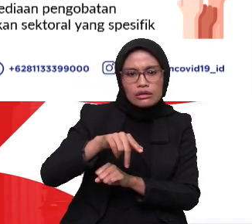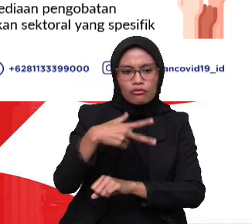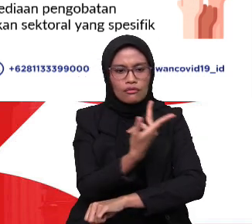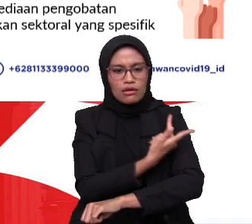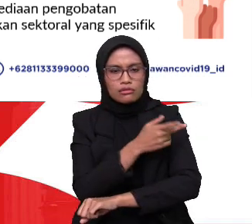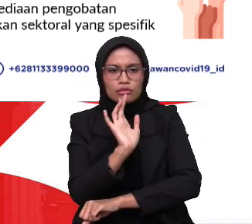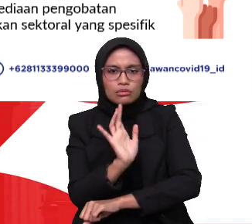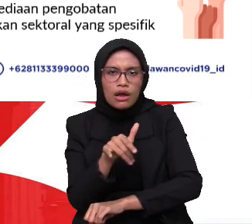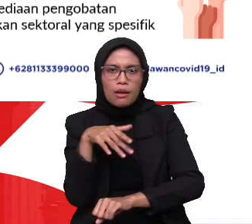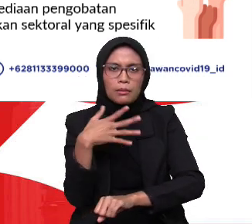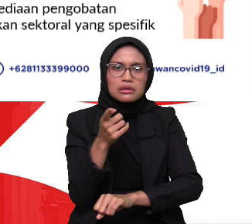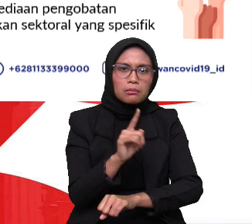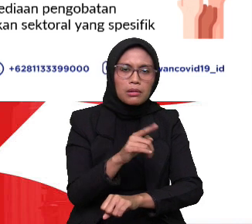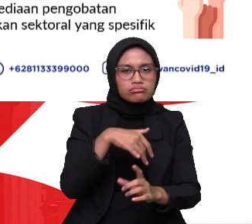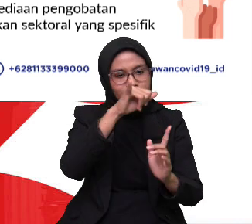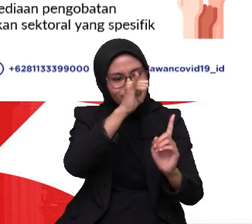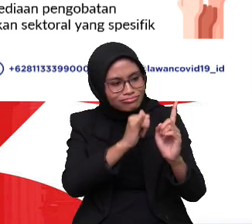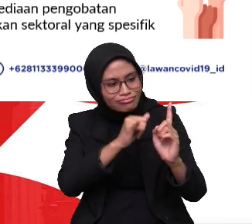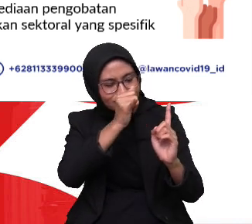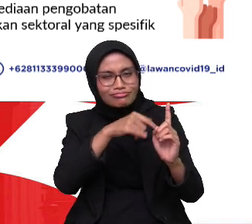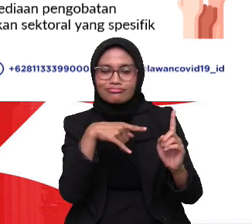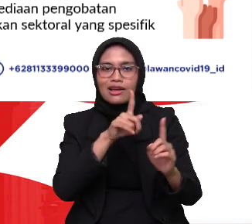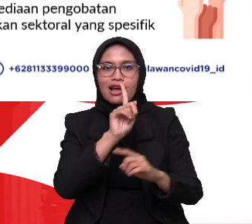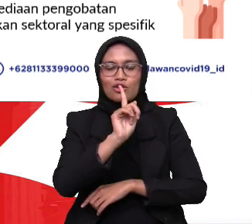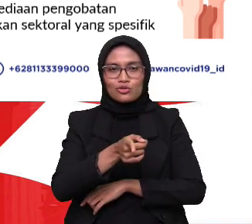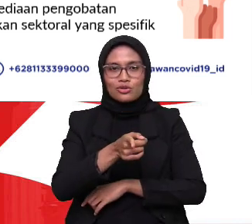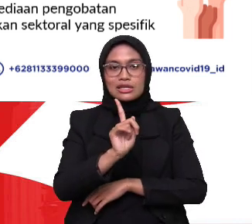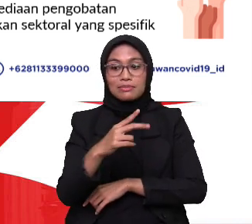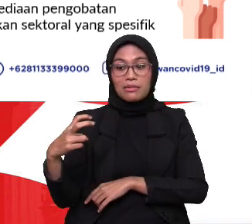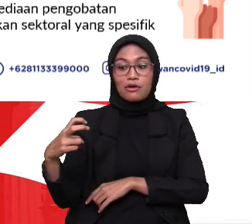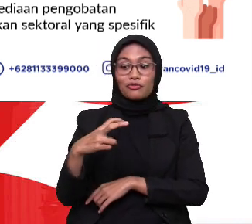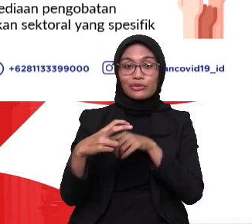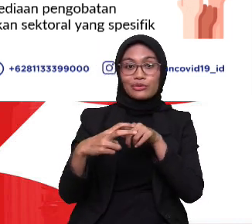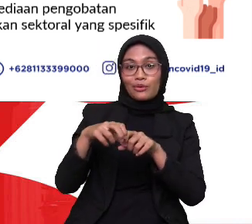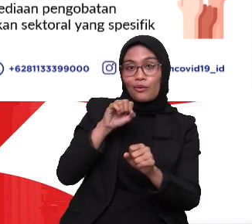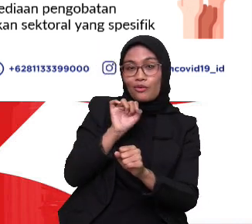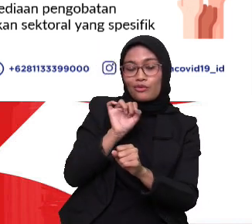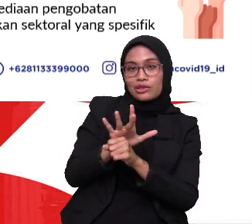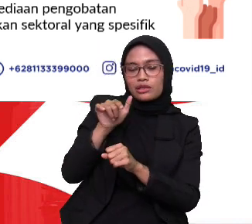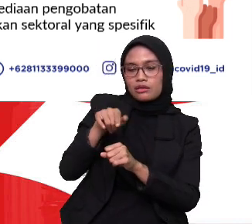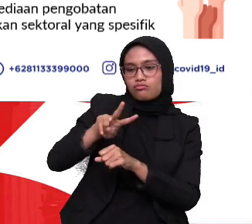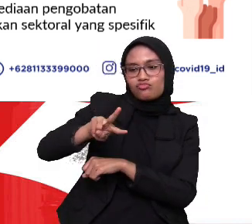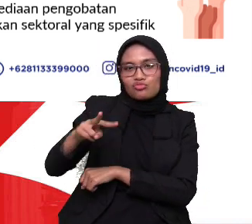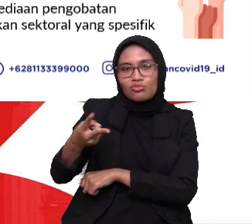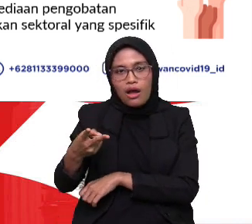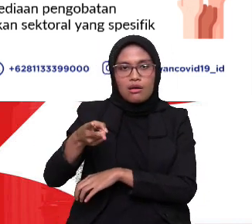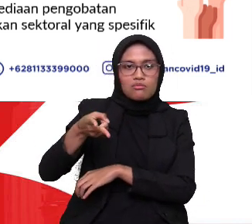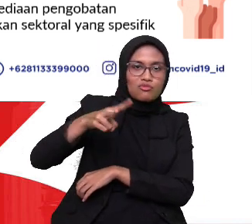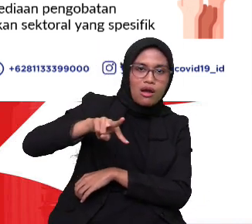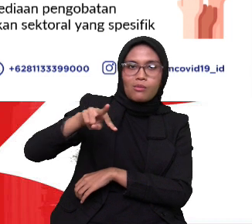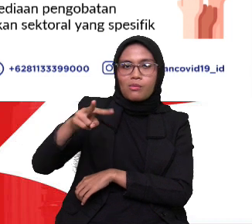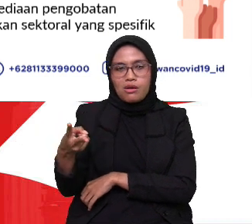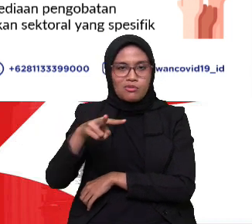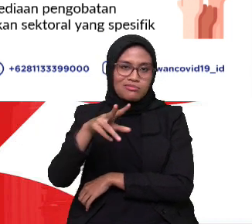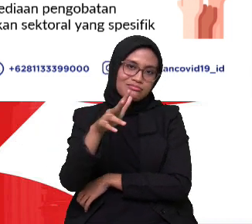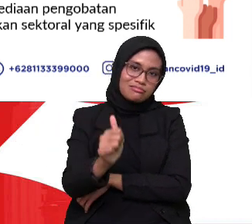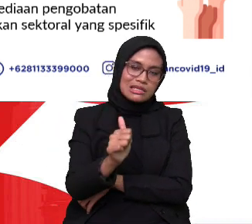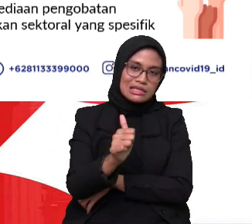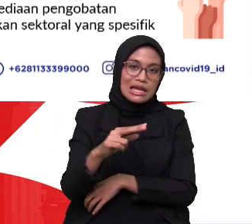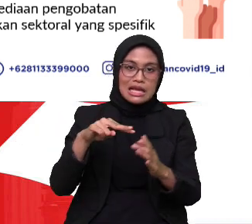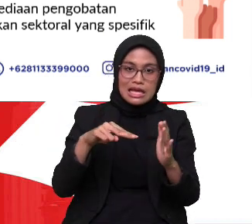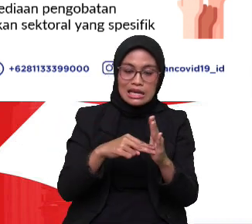Hal ini karena semakin kompleksnya karakteristik virus coffee 19 yang terus berubah maka semakin